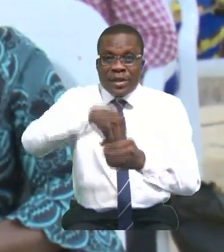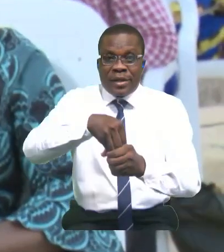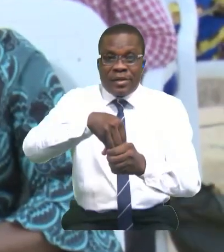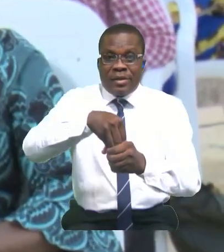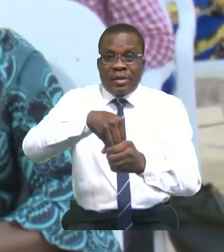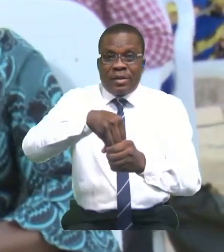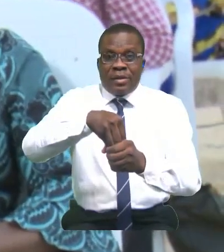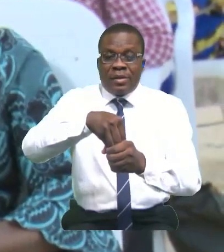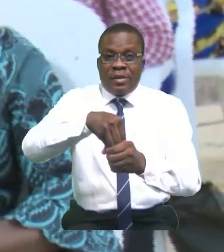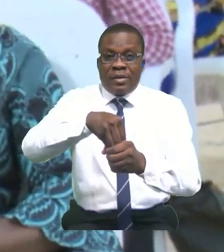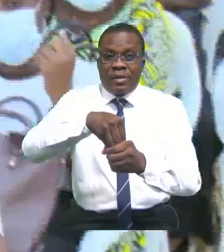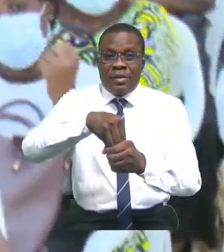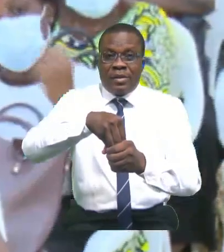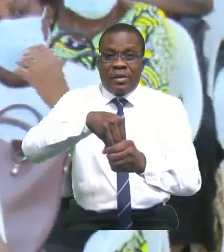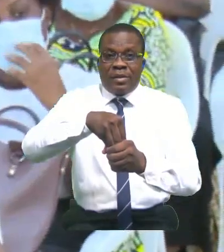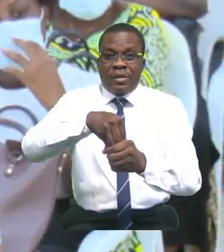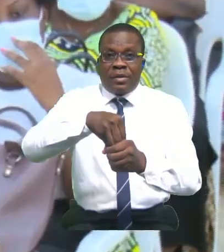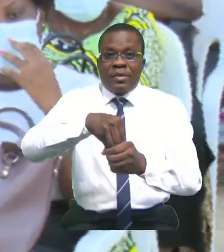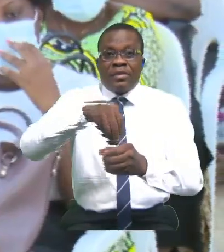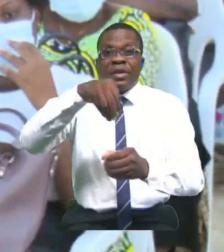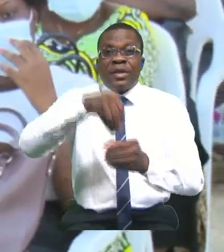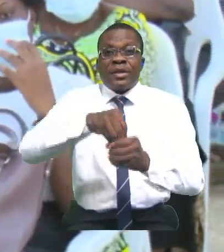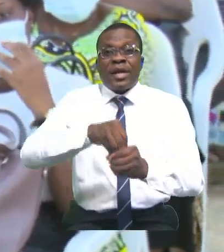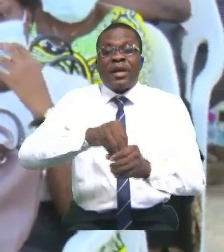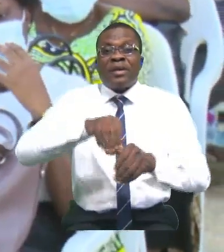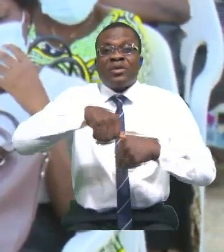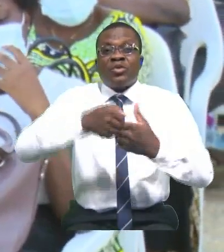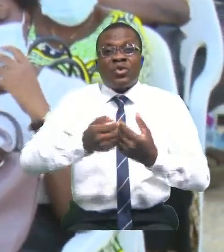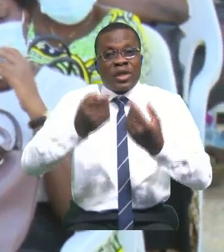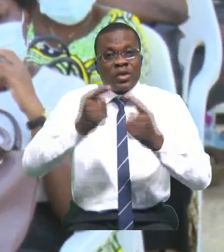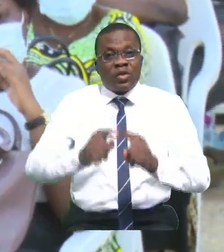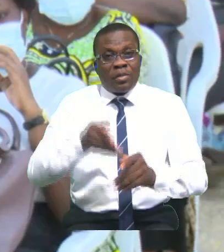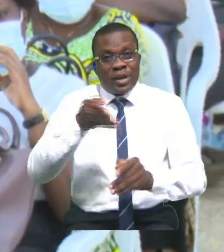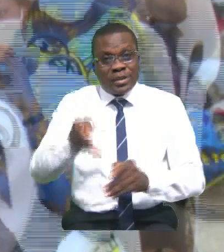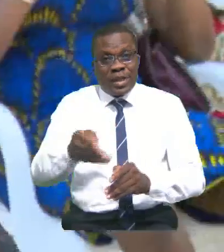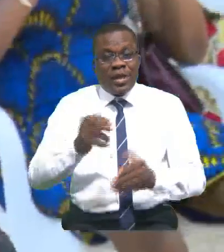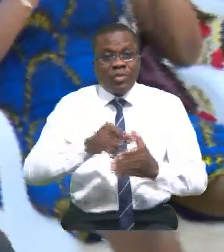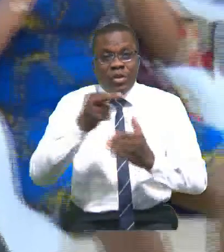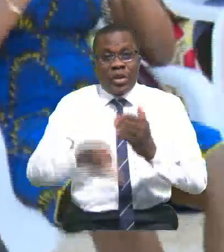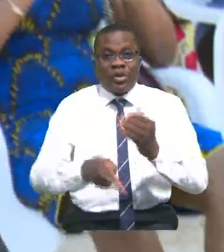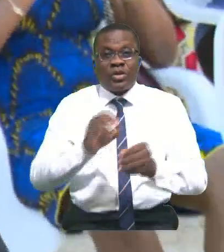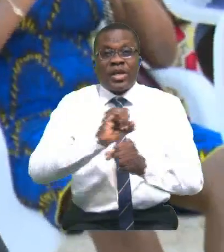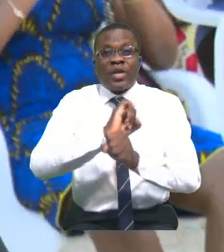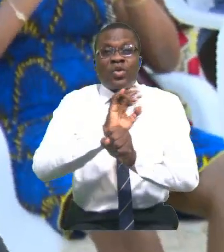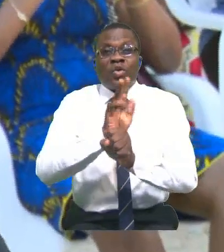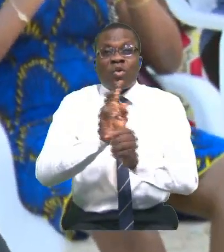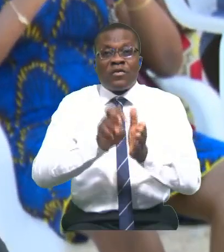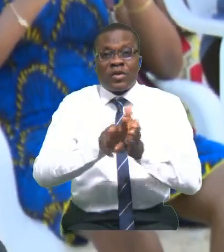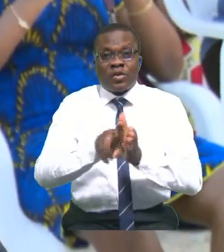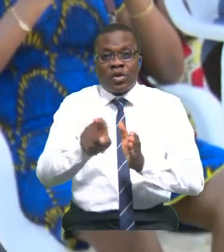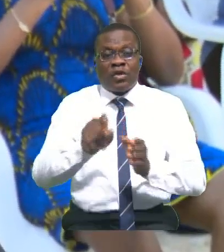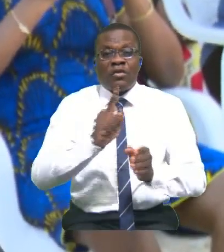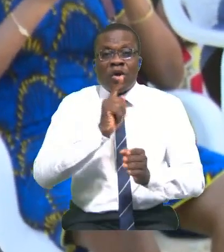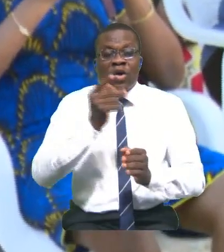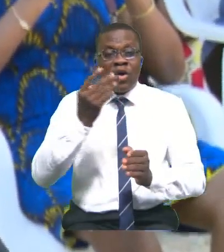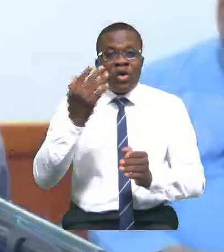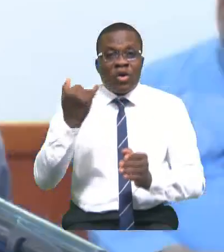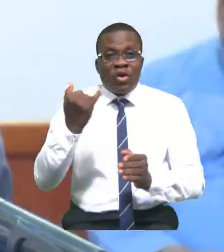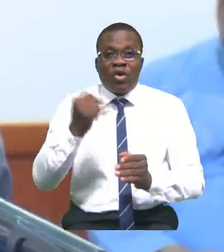impliqués dans la manipulation de ces résultats de test covid ont été